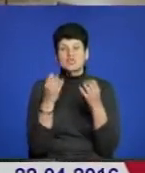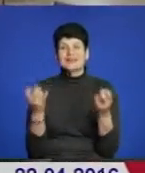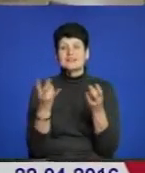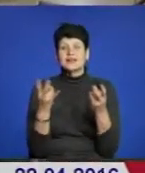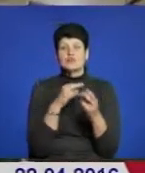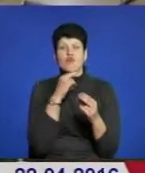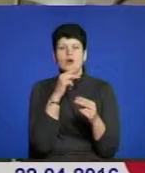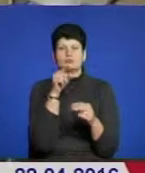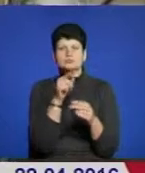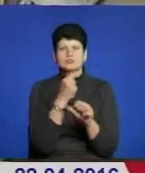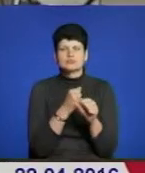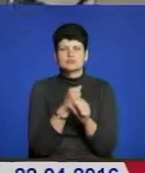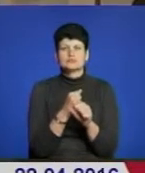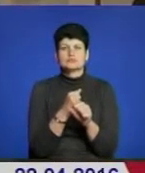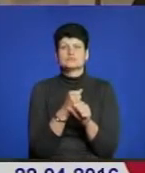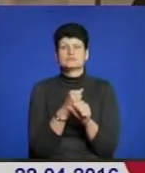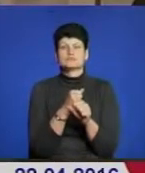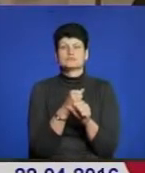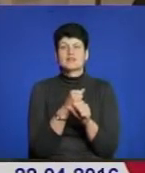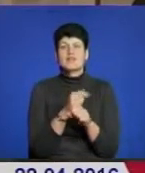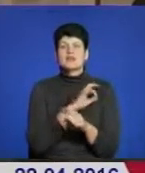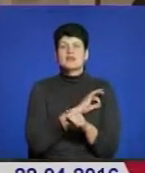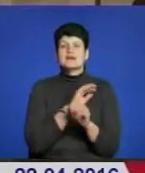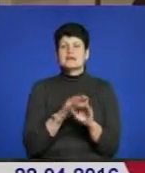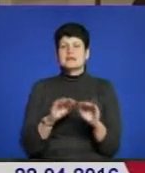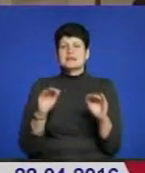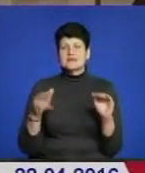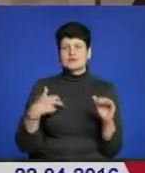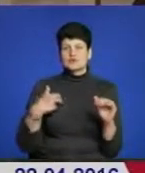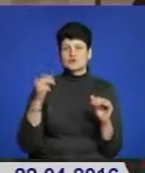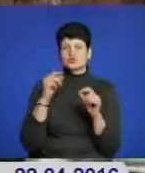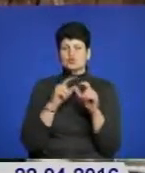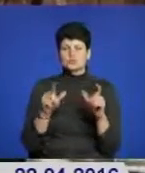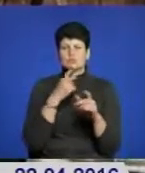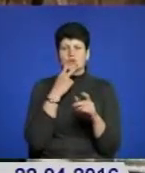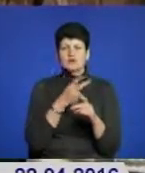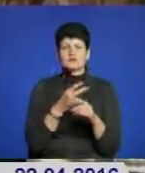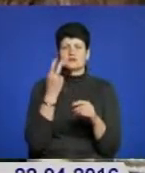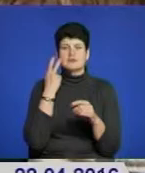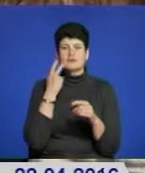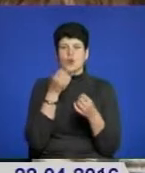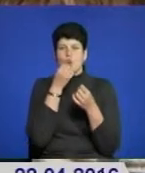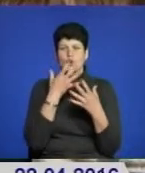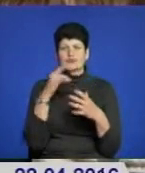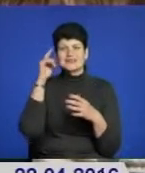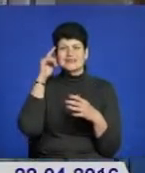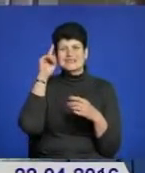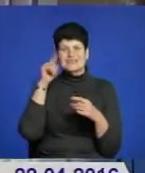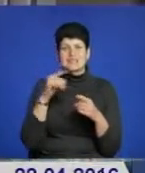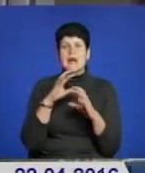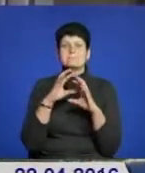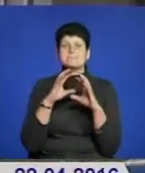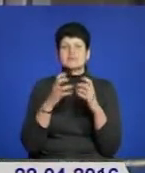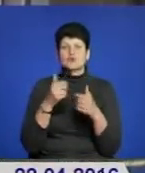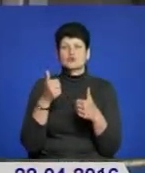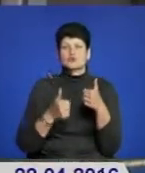чому звернути увагу чи акцентувати. Вихованці Заліщицької гімназії неодноразово демонстрували хороші знання на міжнародних конкурсах. Техніку